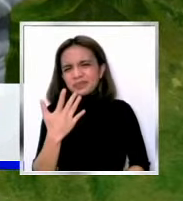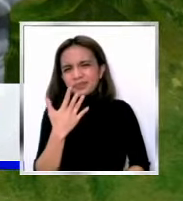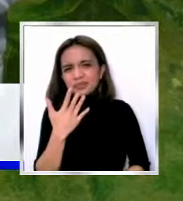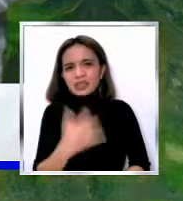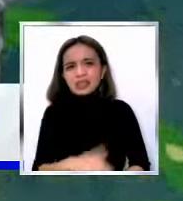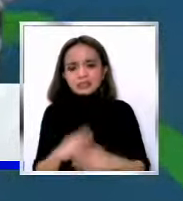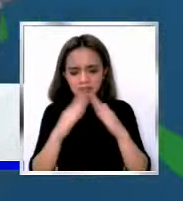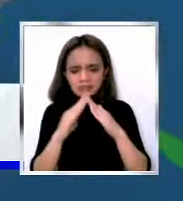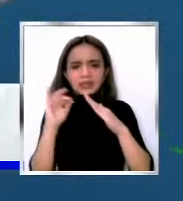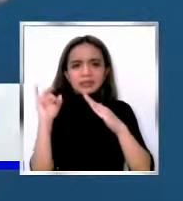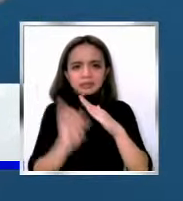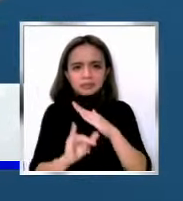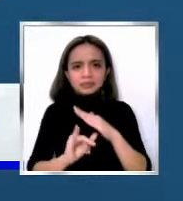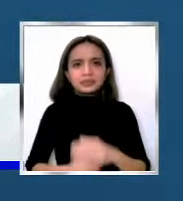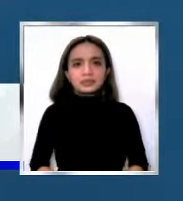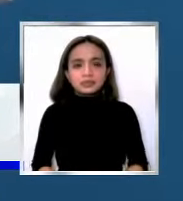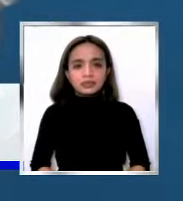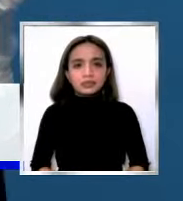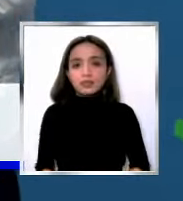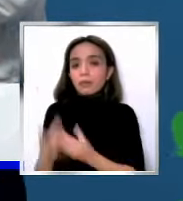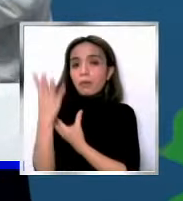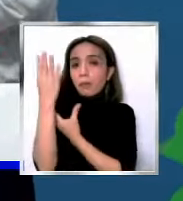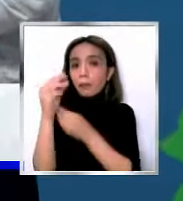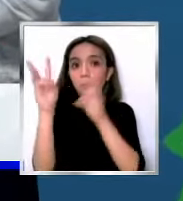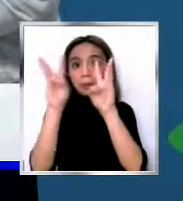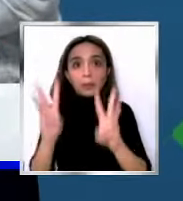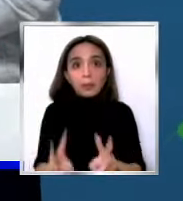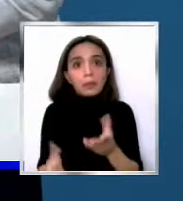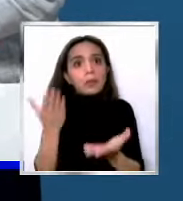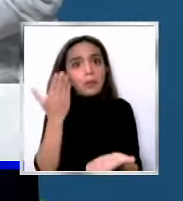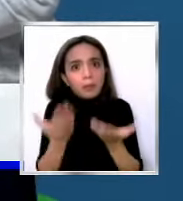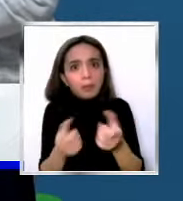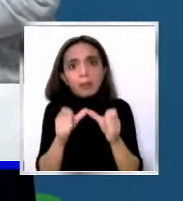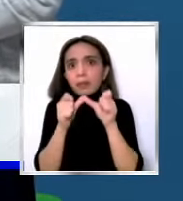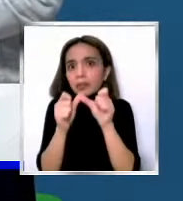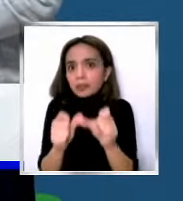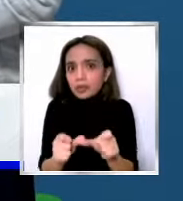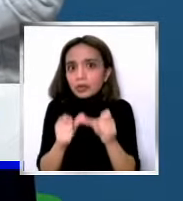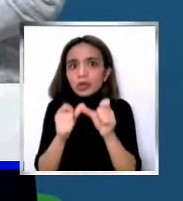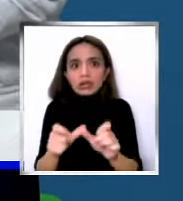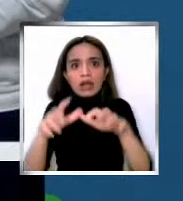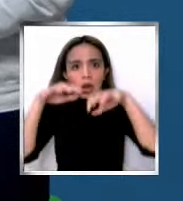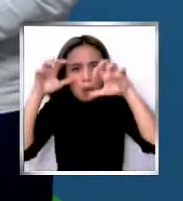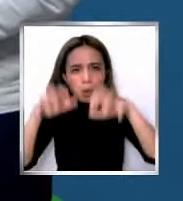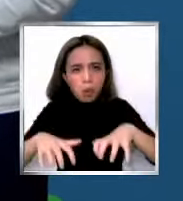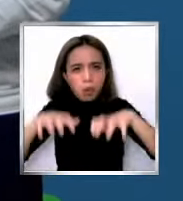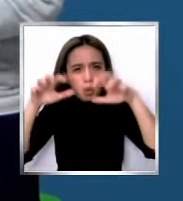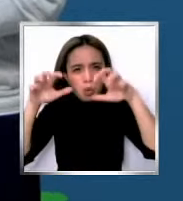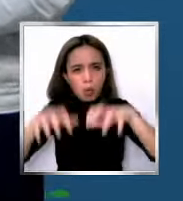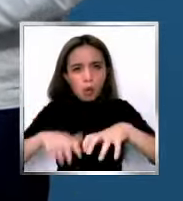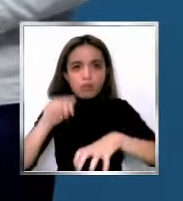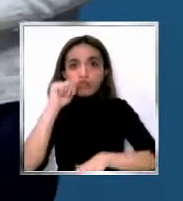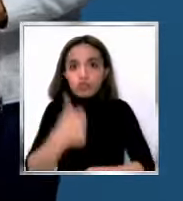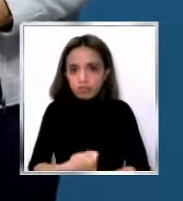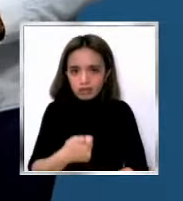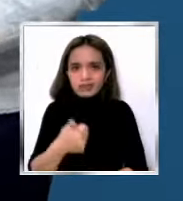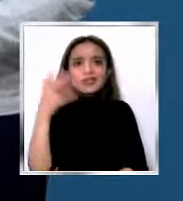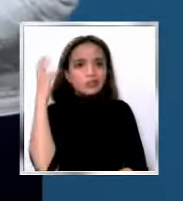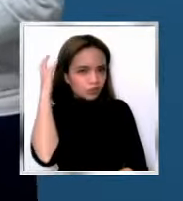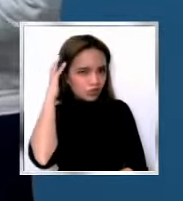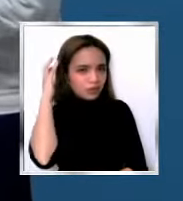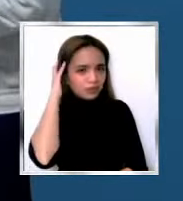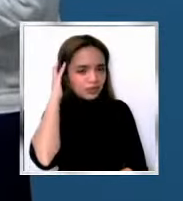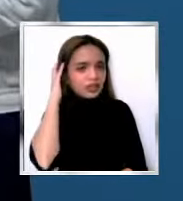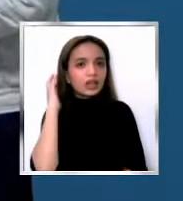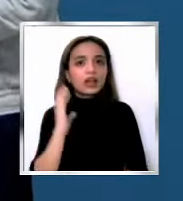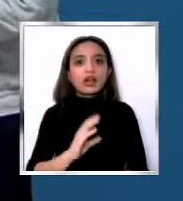bahay. Sa datos ng Metro Weather, posibleng pong magpatuloy yung maulang panahon dyan sa Mindanao bukas. Makikita yung maraming kulay yan, lalong-lalo